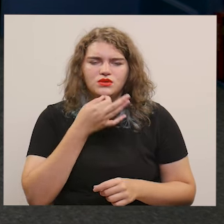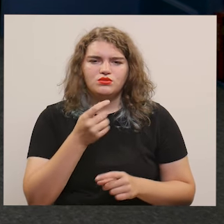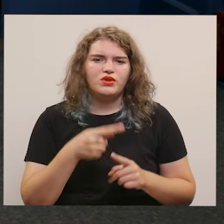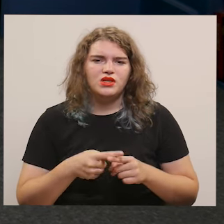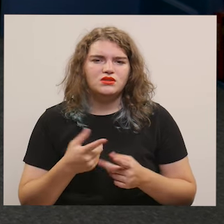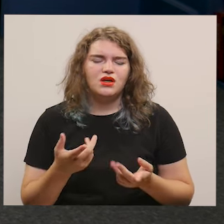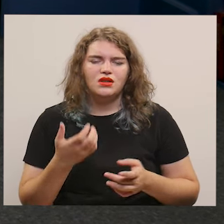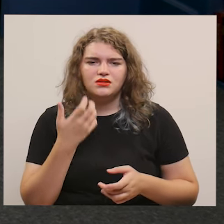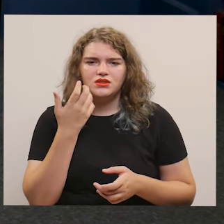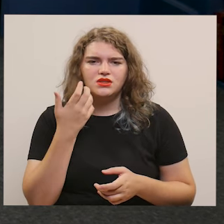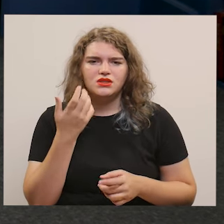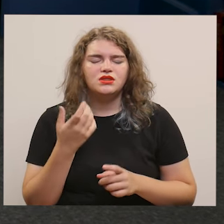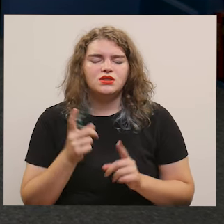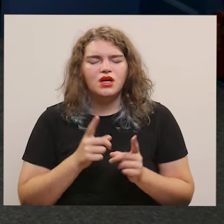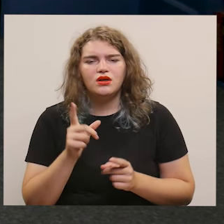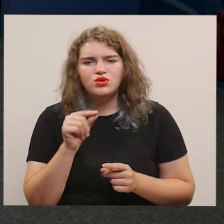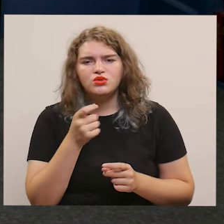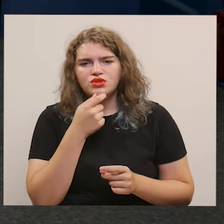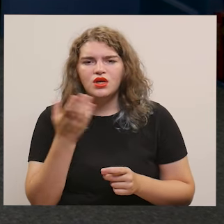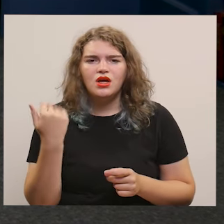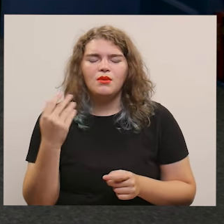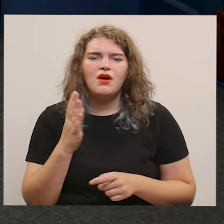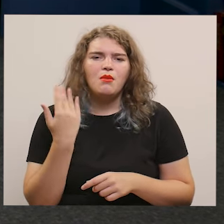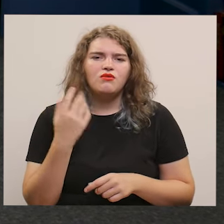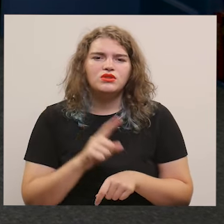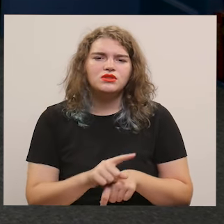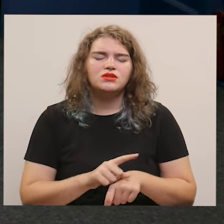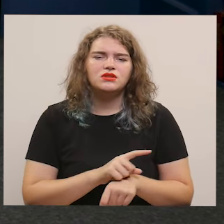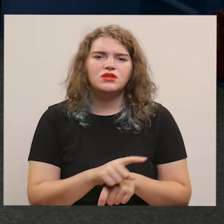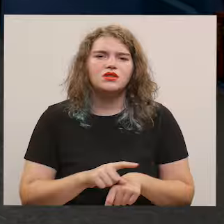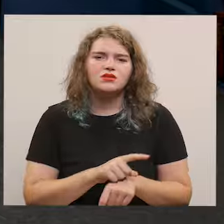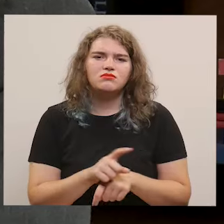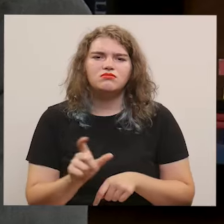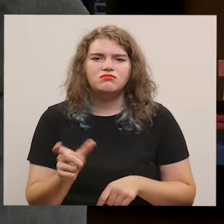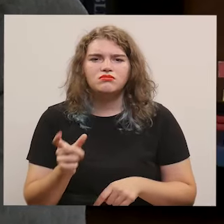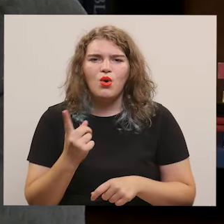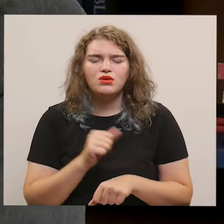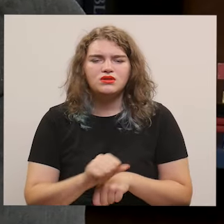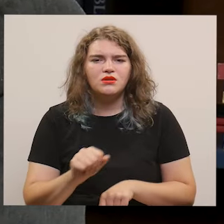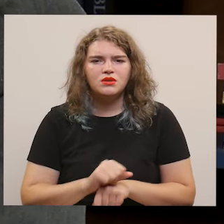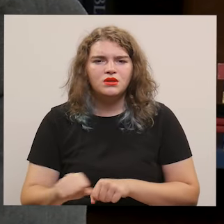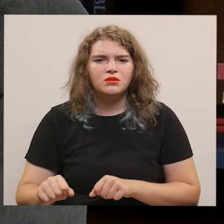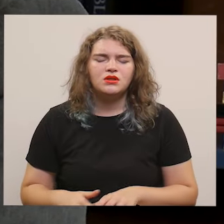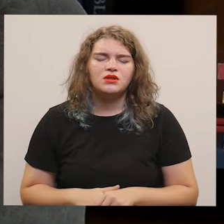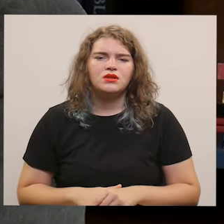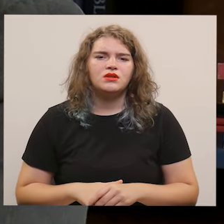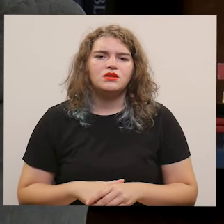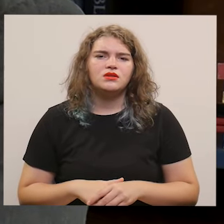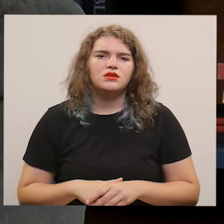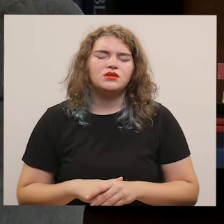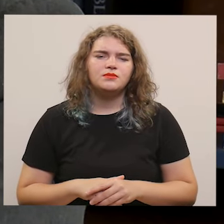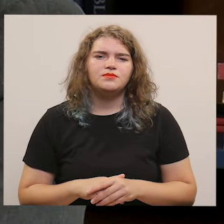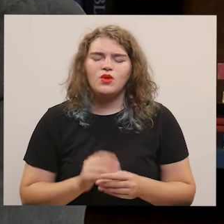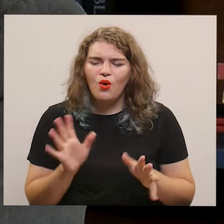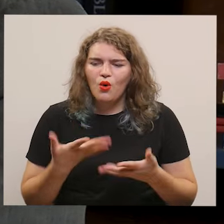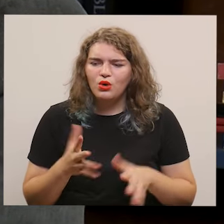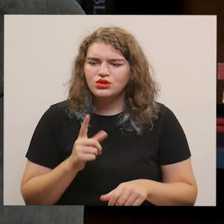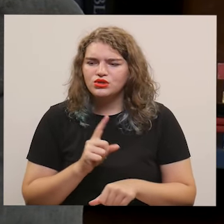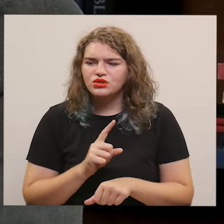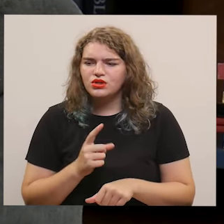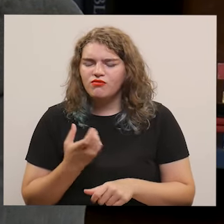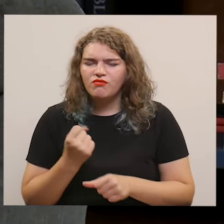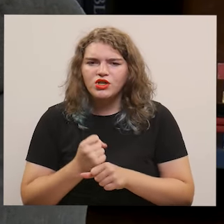timpul. Am avut o perioadă de, să zic așa, cam o săptămână, în care efectiv în tot ceea ce era